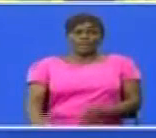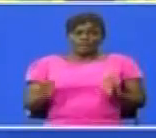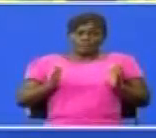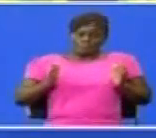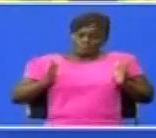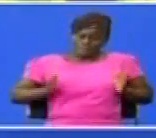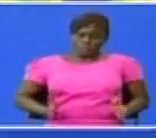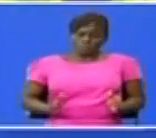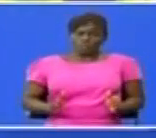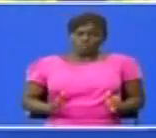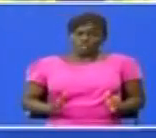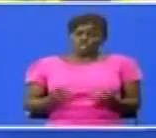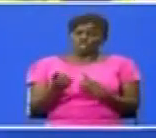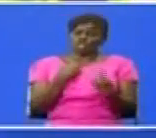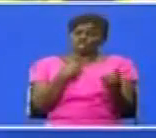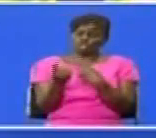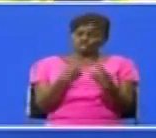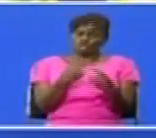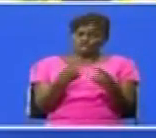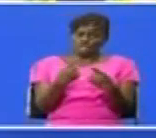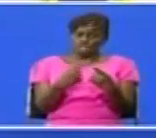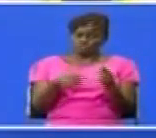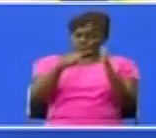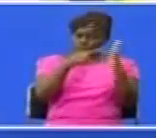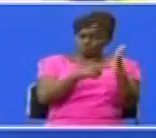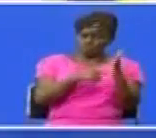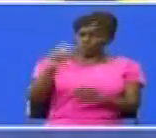ambaye anazungumzia maslahi ya Wakenya